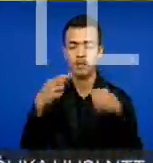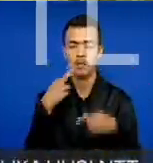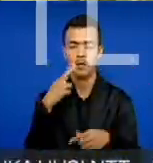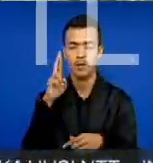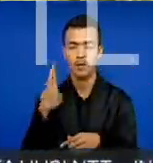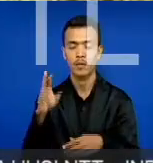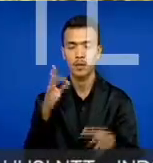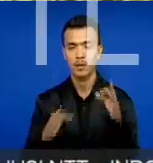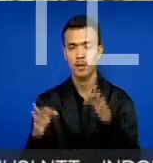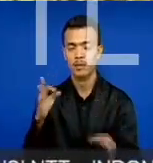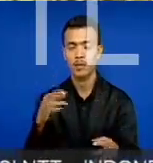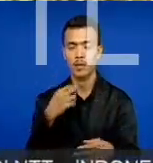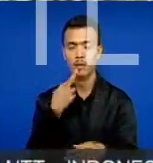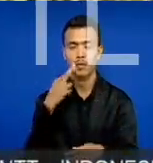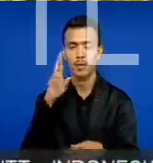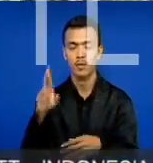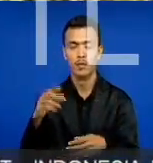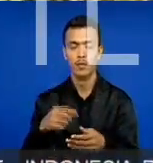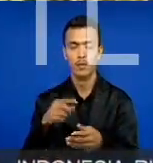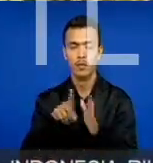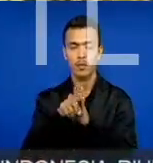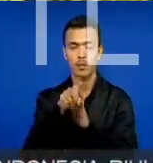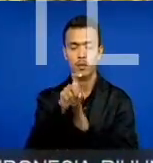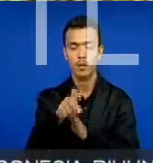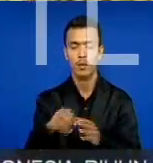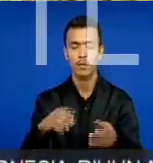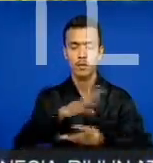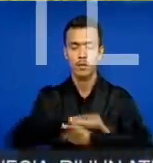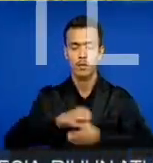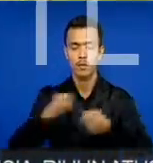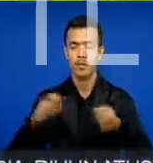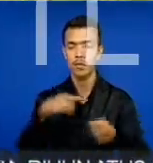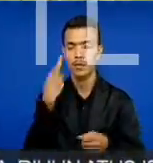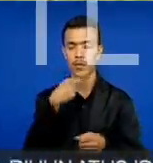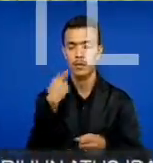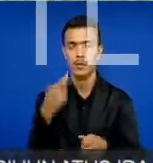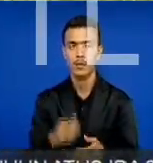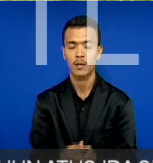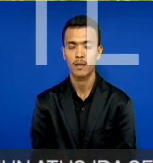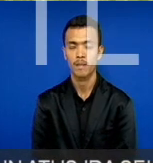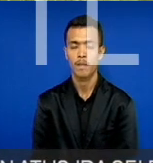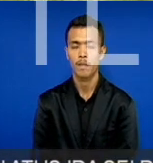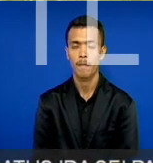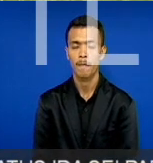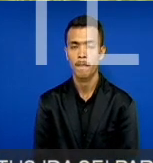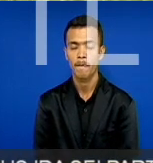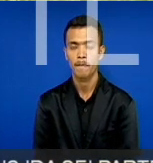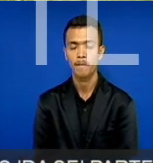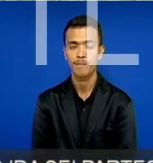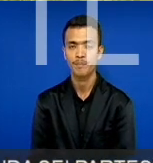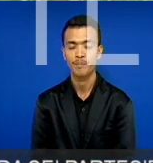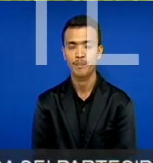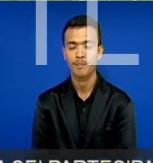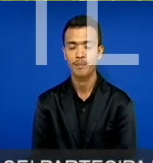rumah nune bele resolve pesti nebe straga planta saun hare. Masalah ya aku hin anfayan he